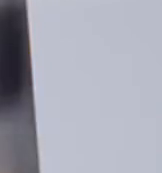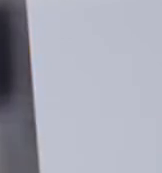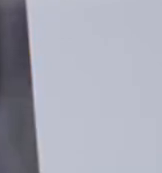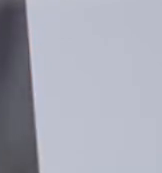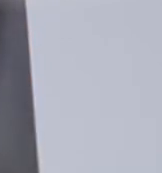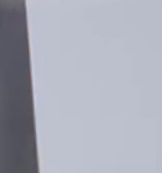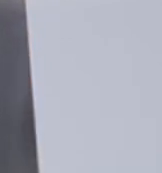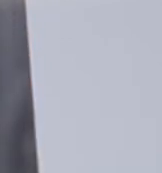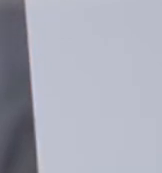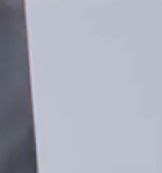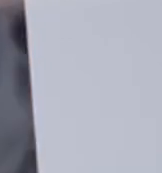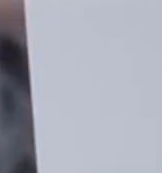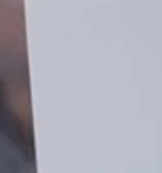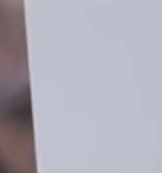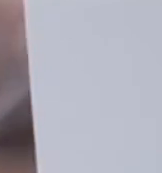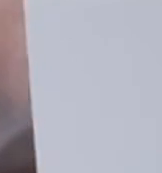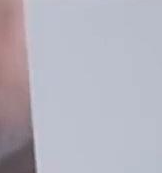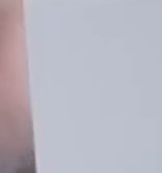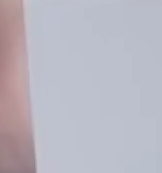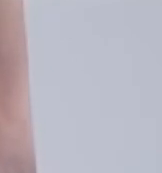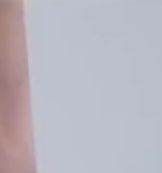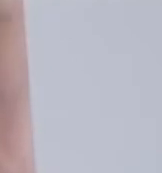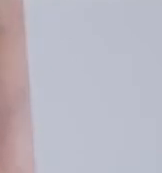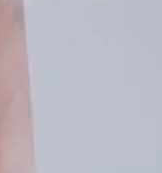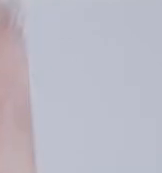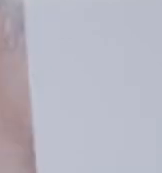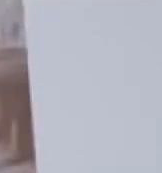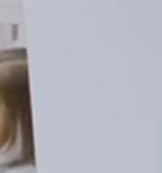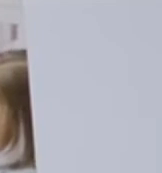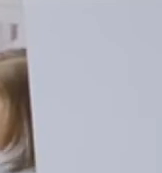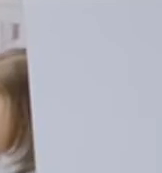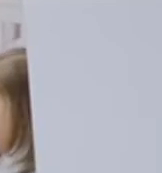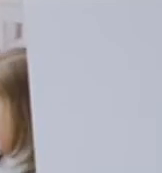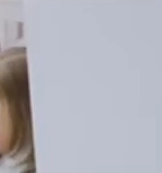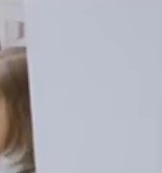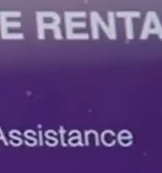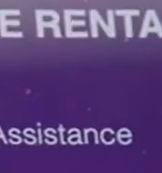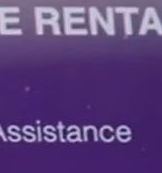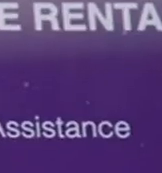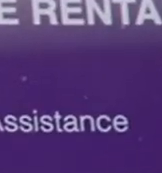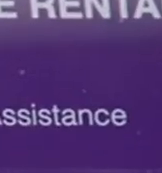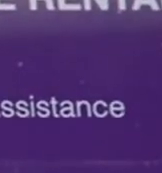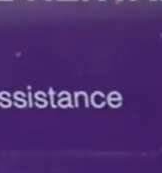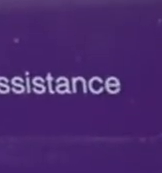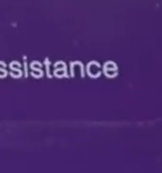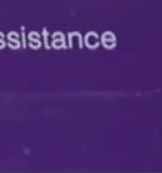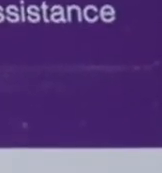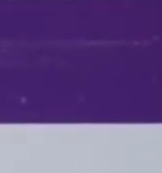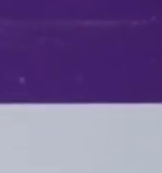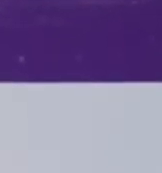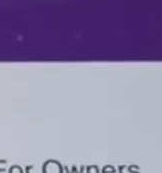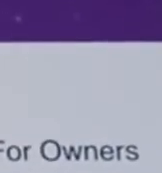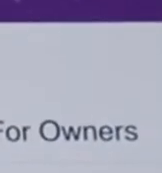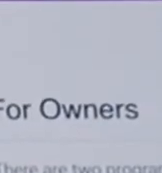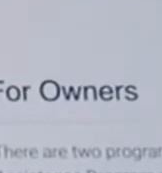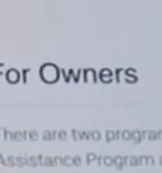New York a ouvert un portail en ligne pour l'aide au logement, mais la gouverneure affirme que le gouvernement fédéral n'a pas fourni suffisamment de fonds.